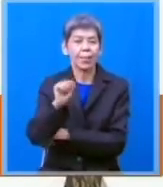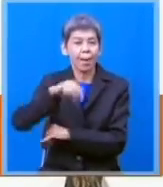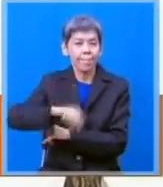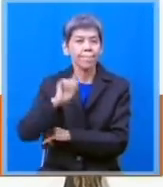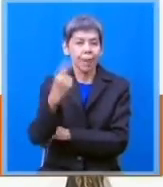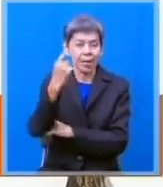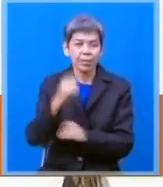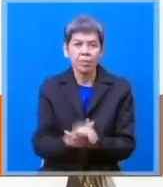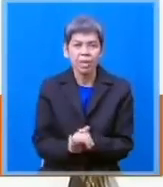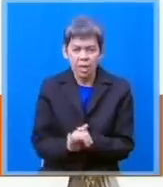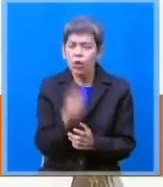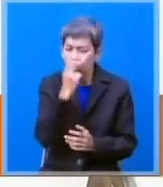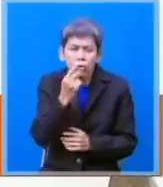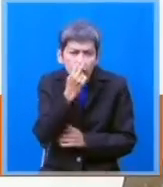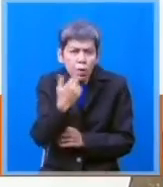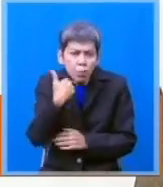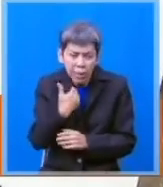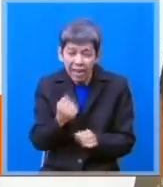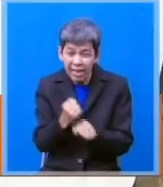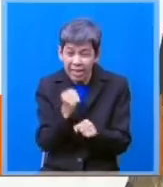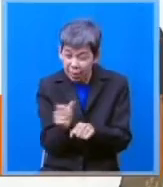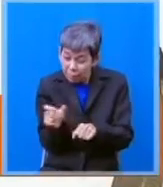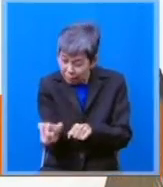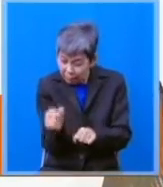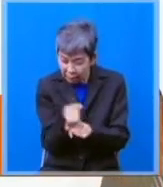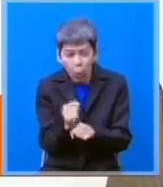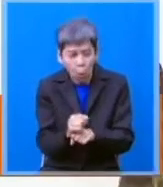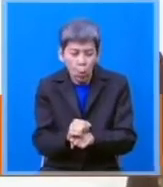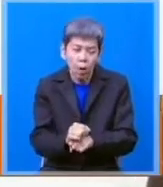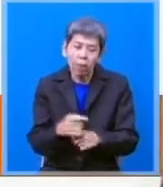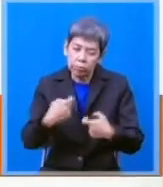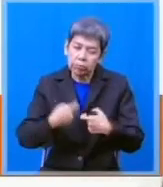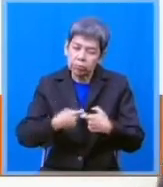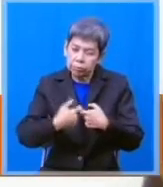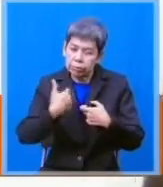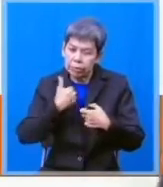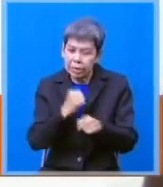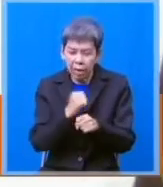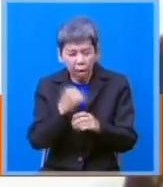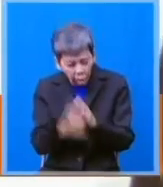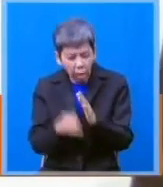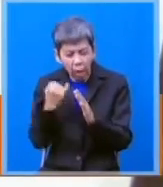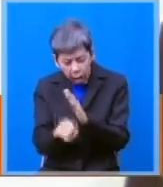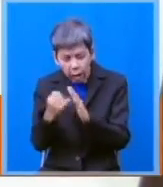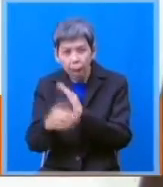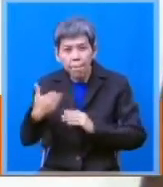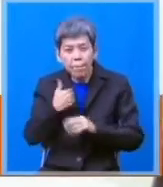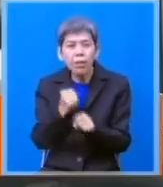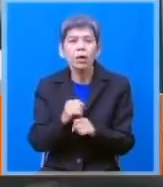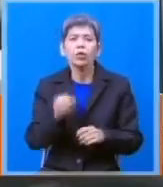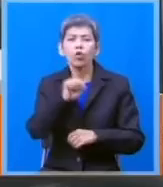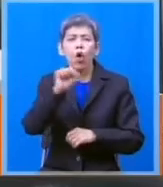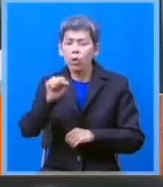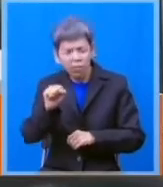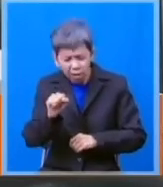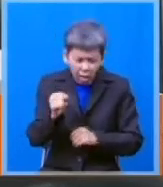ใหม่ซึ่งก็เป็นที่น่าสังเกตว่าขั้นตอนการคะแนนนั้นเป็นไปอย่างไม่ราบรื่นมากนักเกิดการผิดพลาดขึ้นในบางส่วนเนื่องจากสมาชิกค่ะ